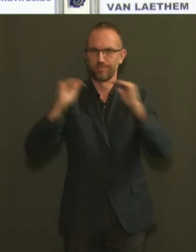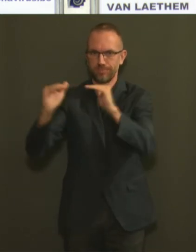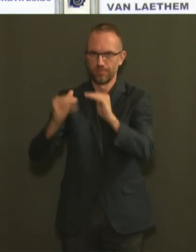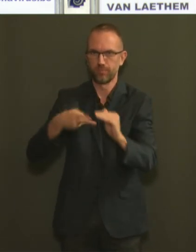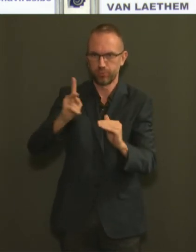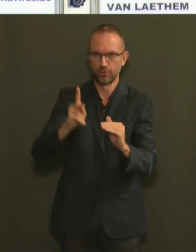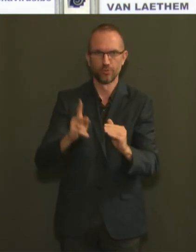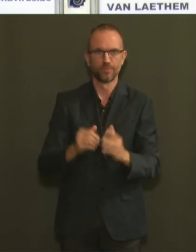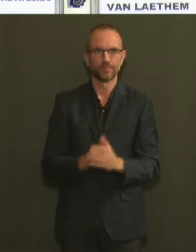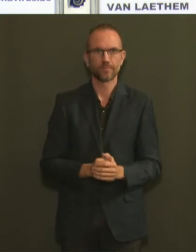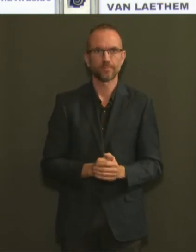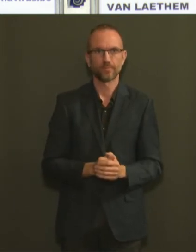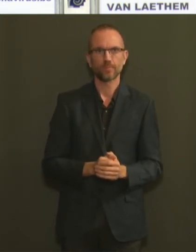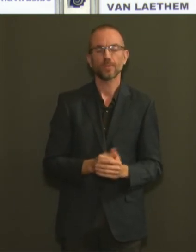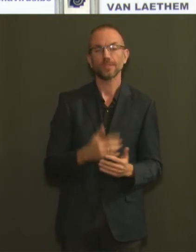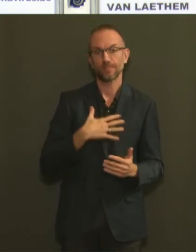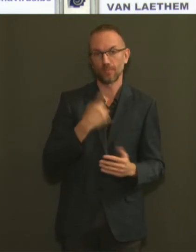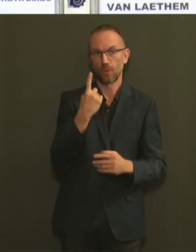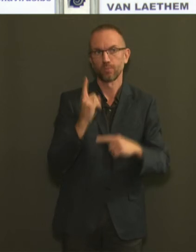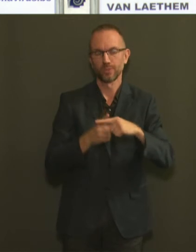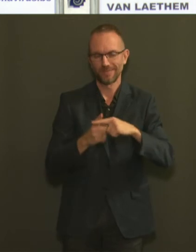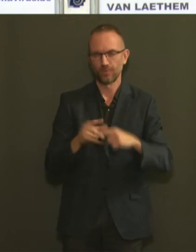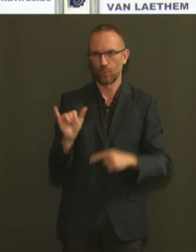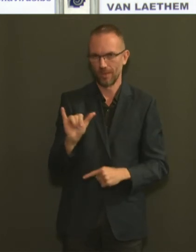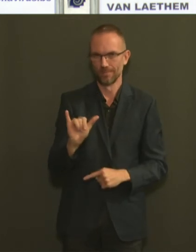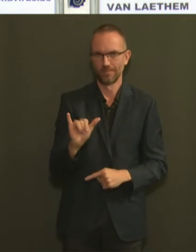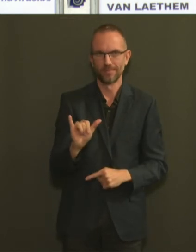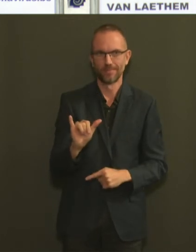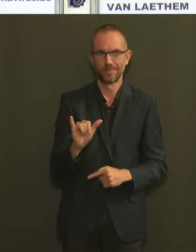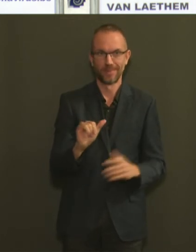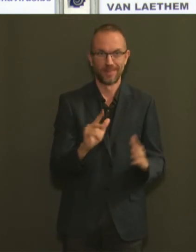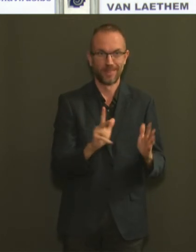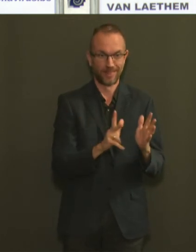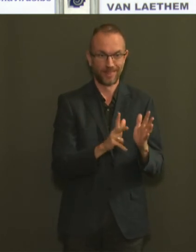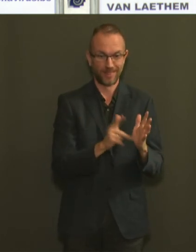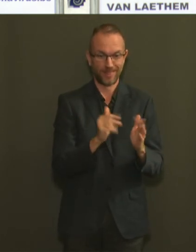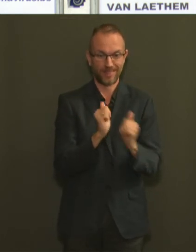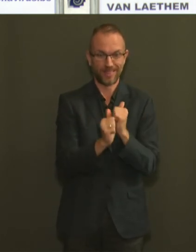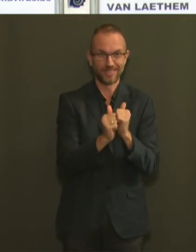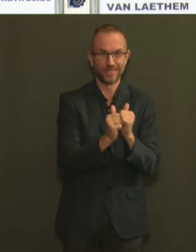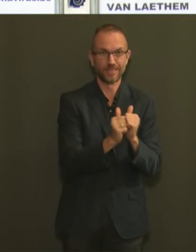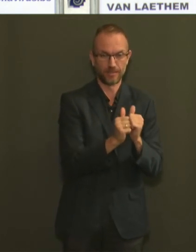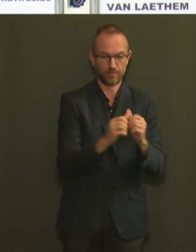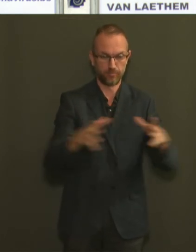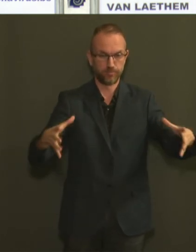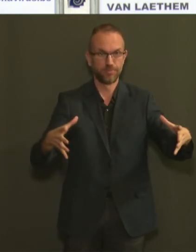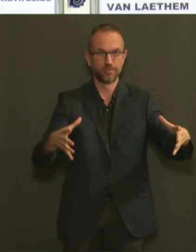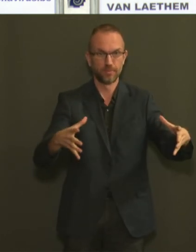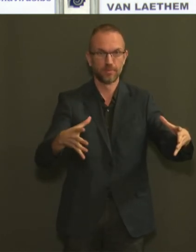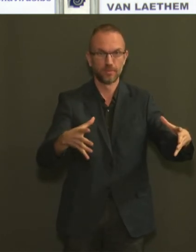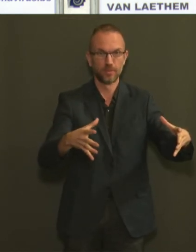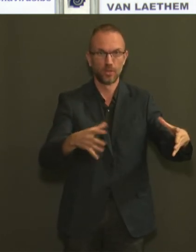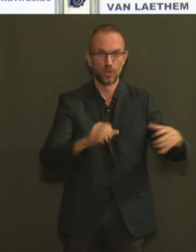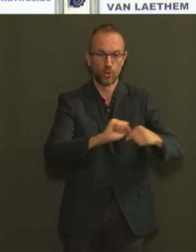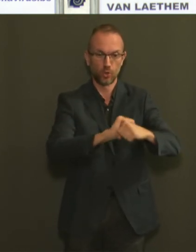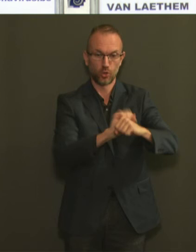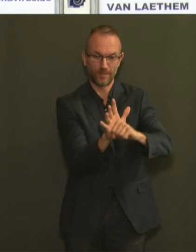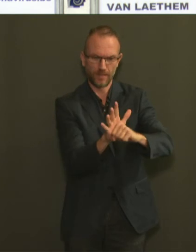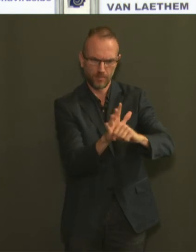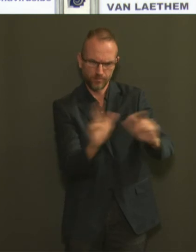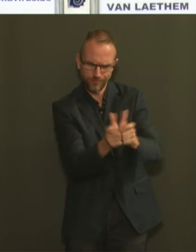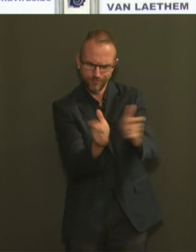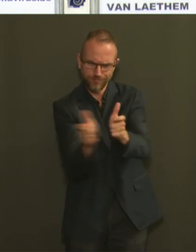que le nombre de tests qui reviennent positif est en lente mais constante diminution et c'est est ce positif